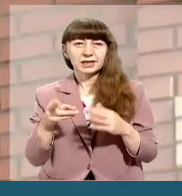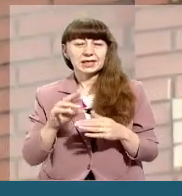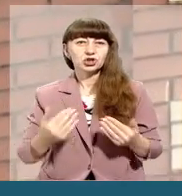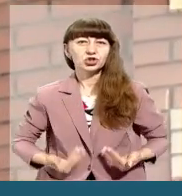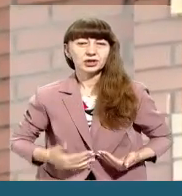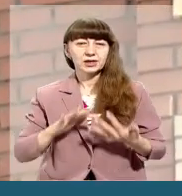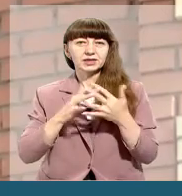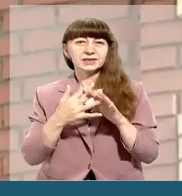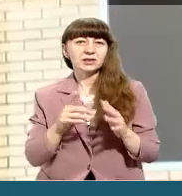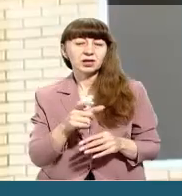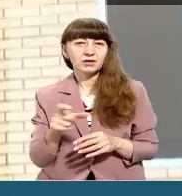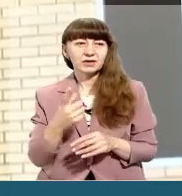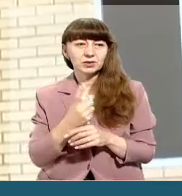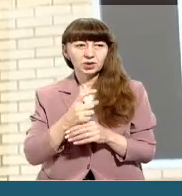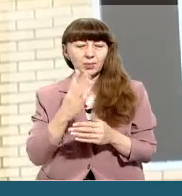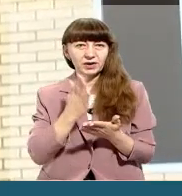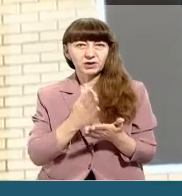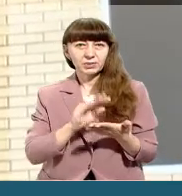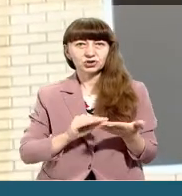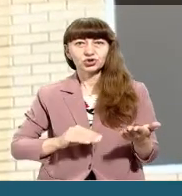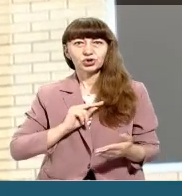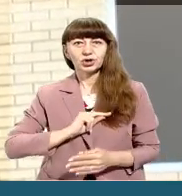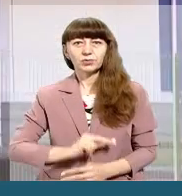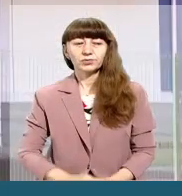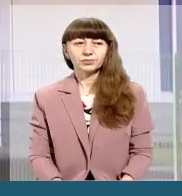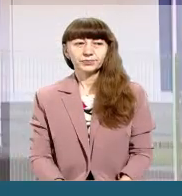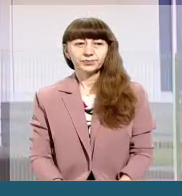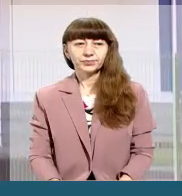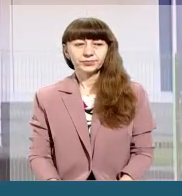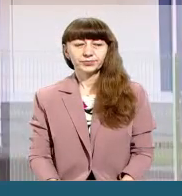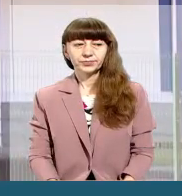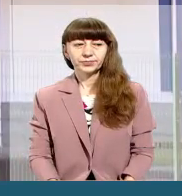Работа в этом направлении продолжается. Айнура Муканова, Алексей Руденко, телеканал «Костанай».